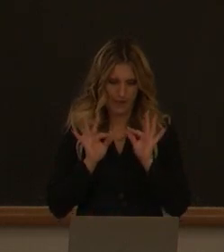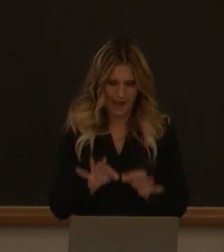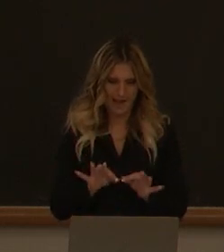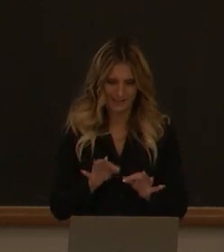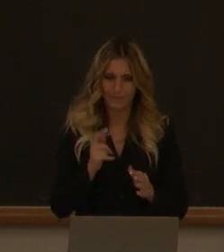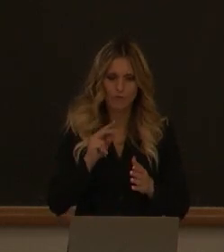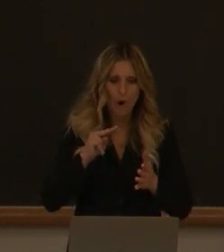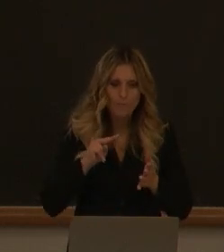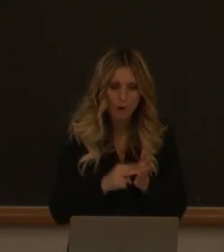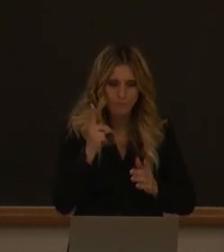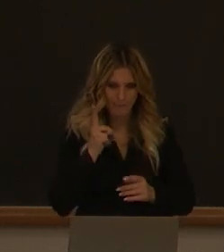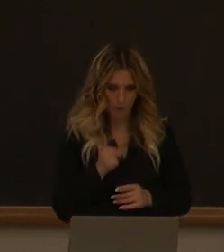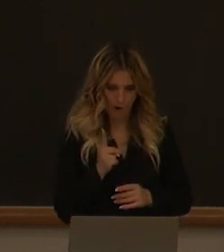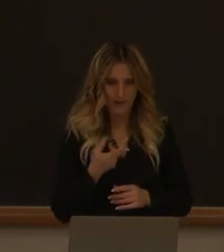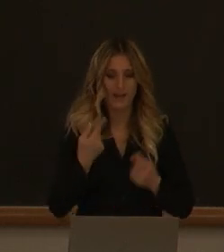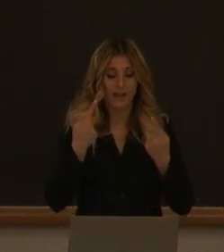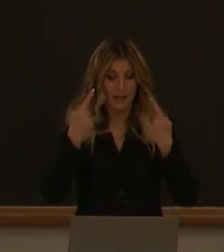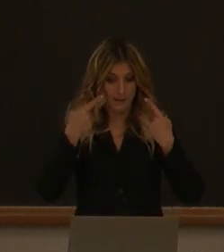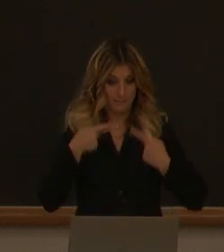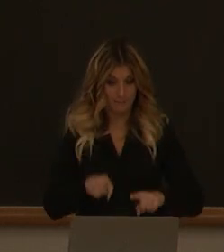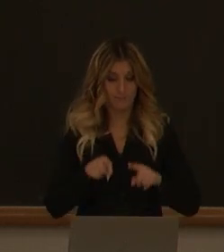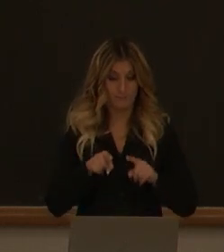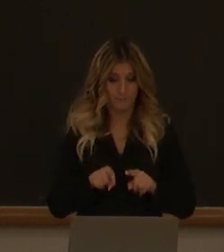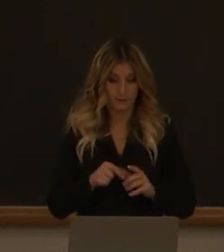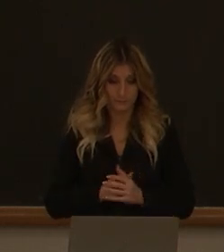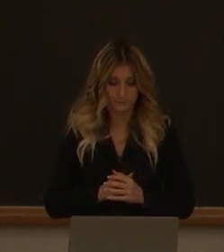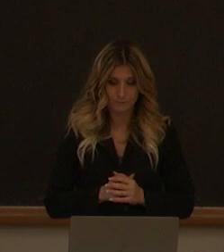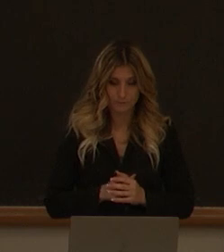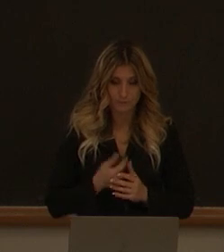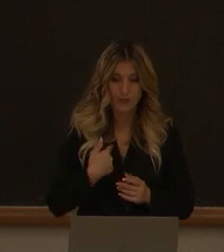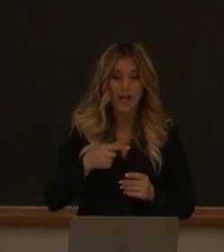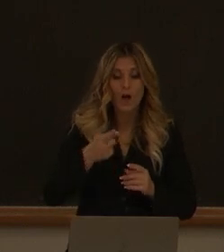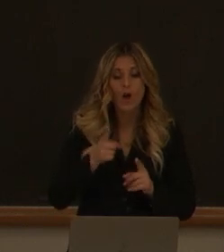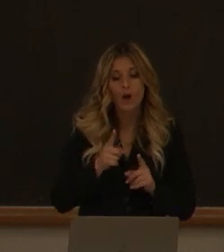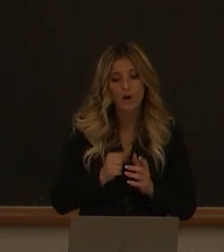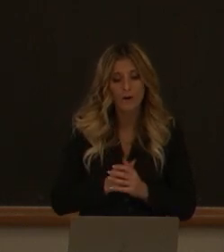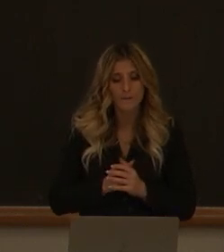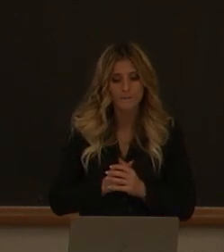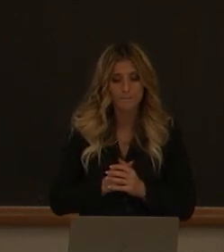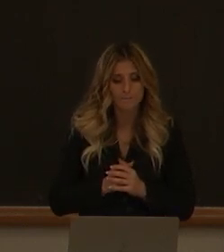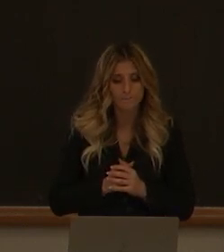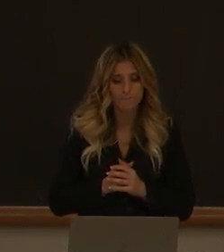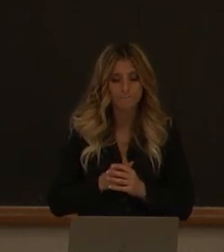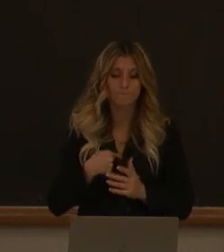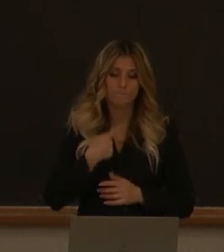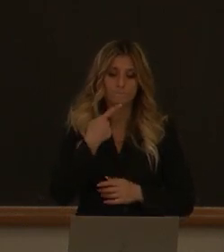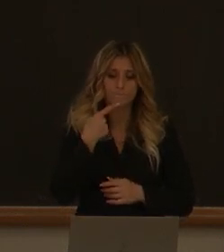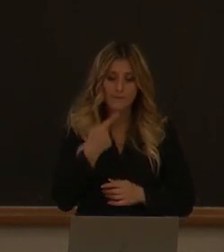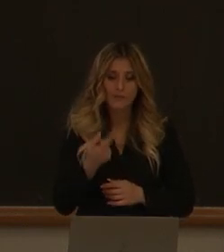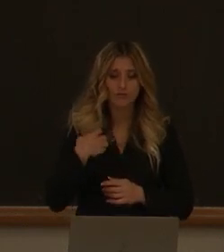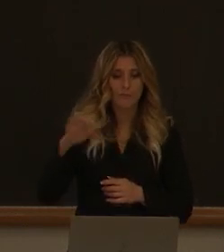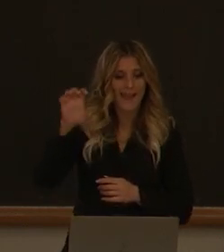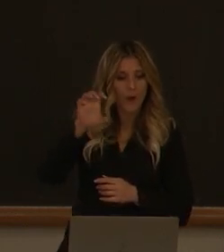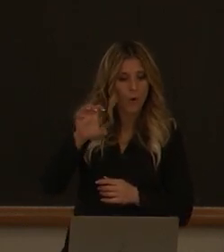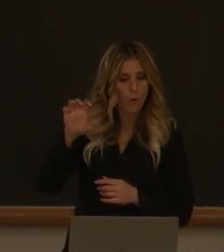relazione. Di fronte a questi temi che sono assolutamente non più procrastinabili, diciamo che l'Unione Europea